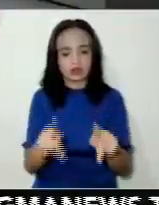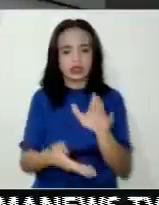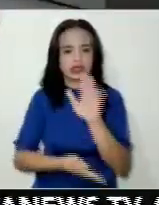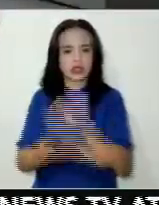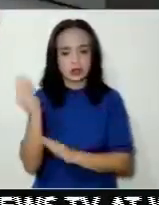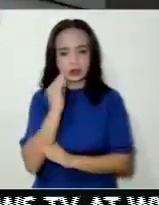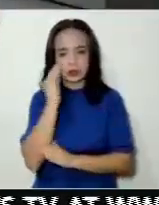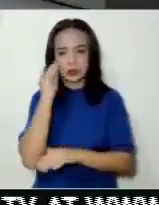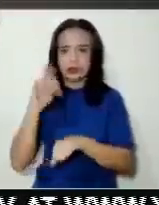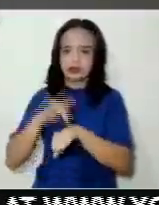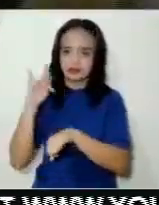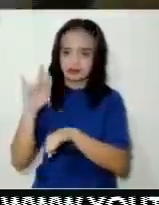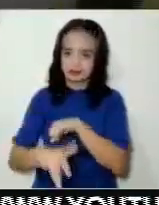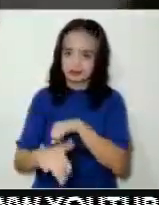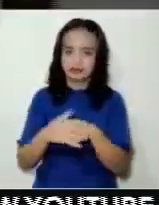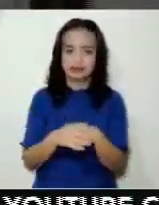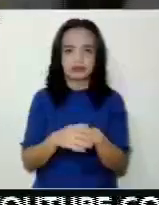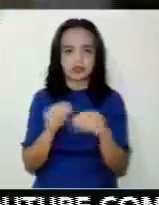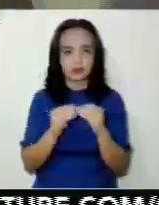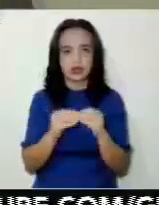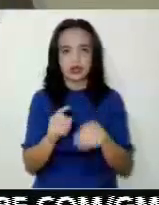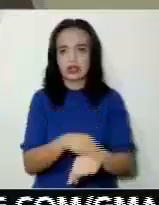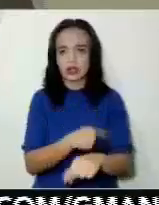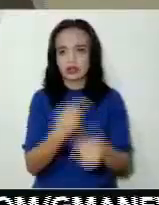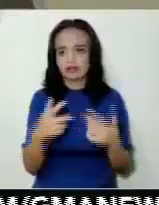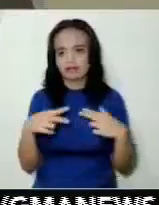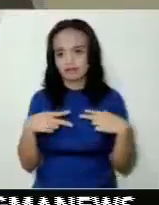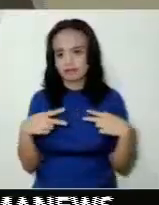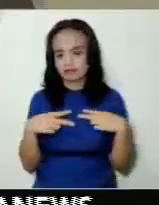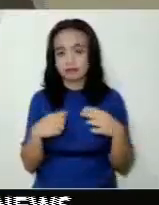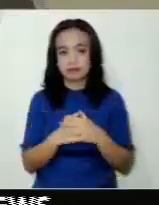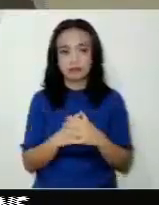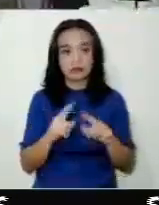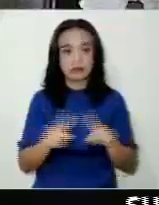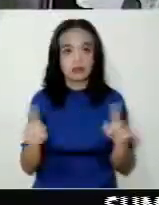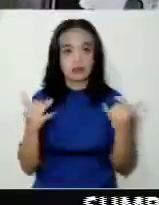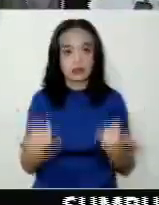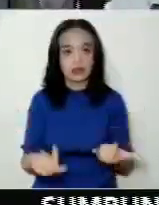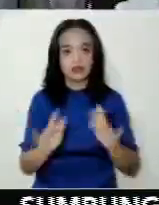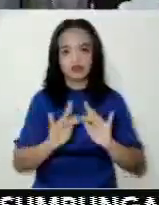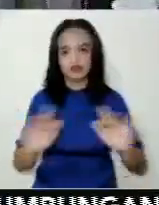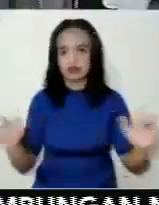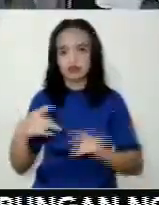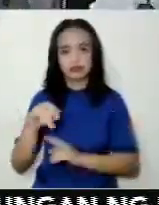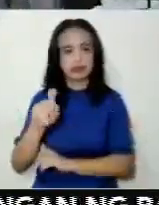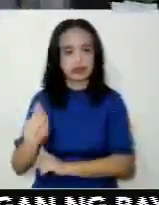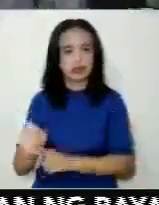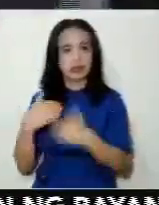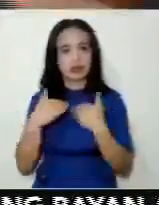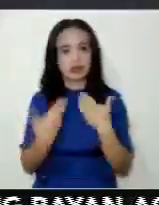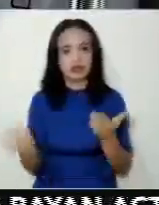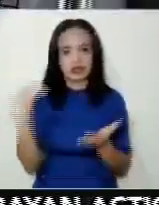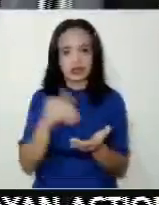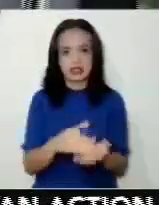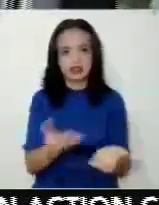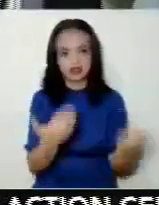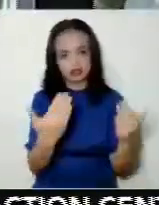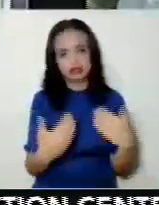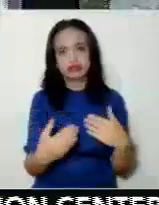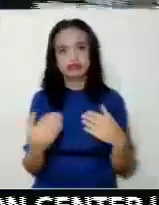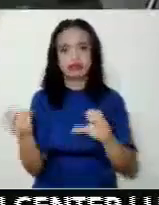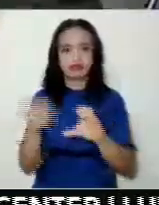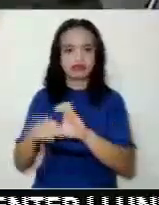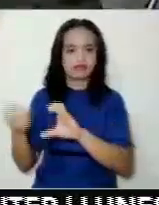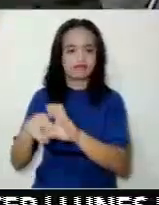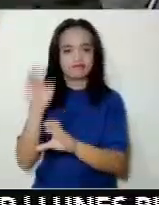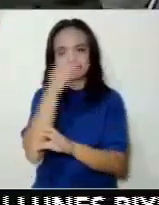at mas mahaba yung bakasyon. Pero kanina lumuwag na sa PITX at may mga nag-aalok na ulit ng biyahe pa Bicol. Boss Bicol!